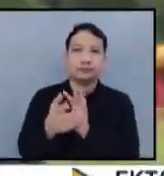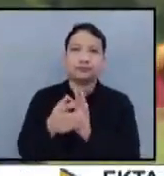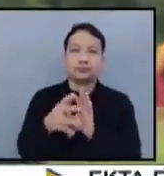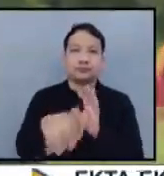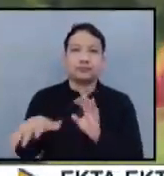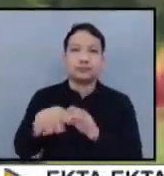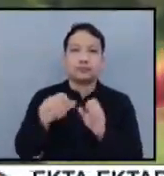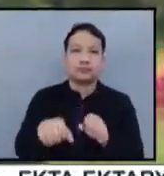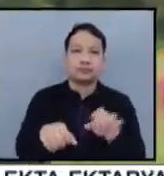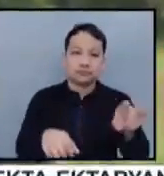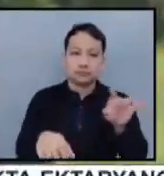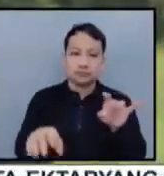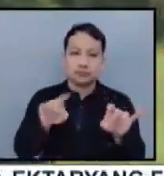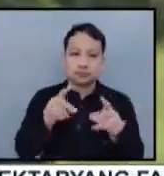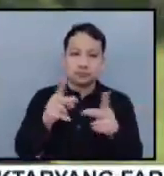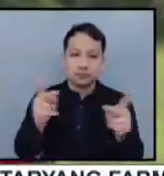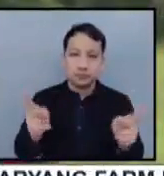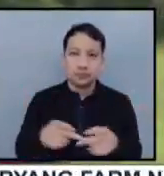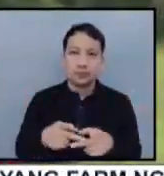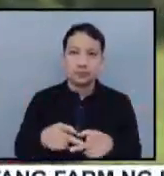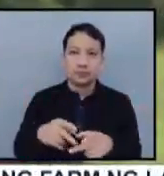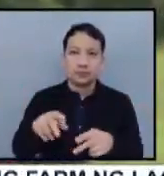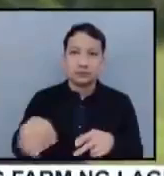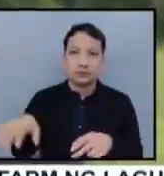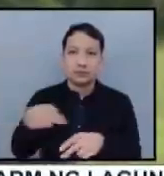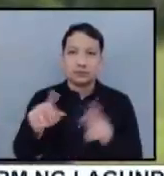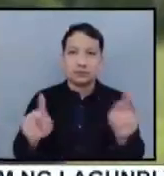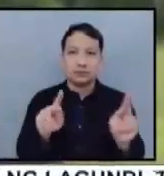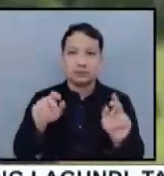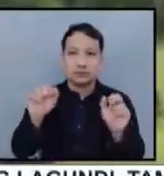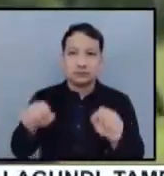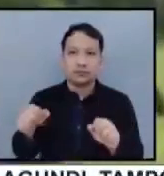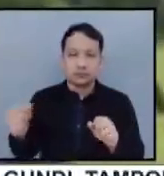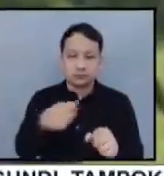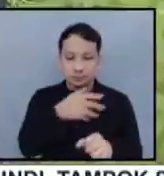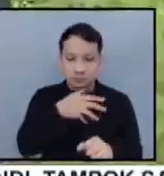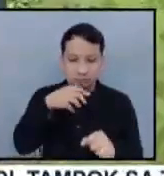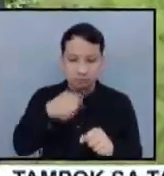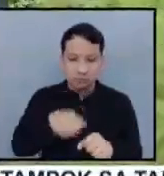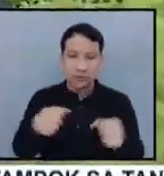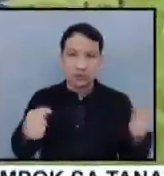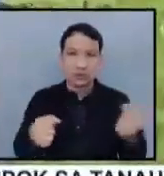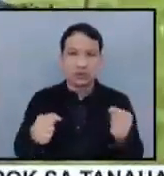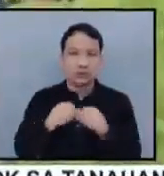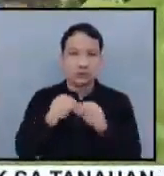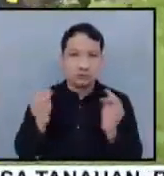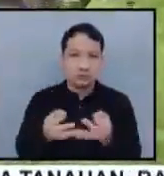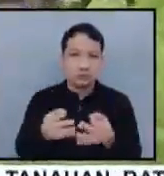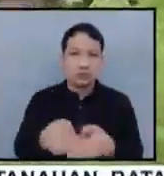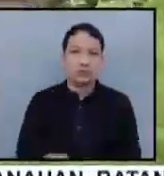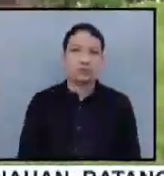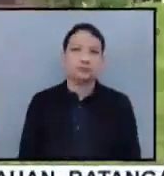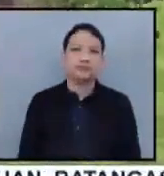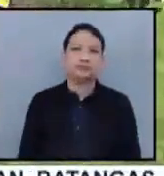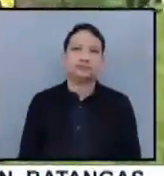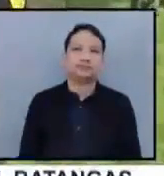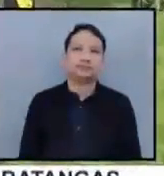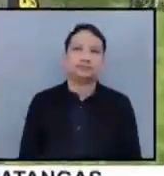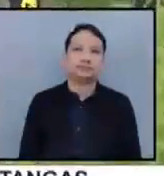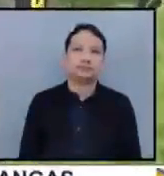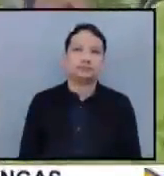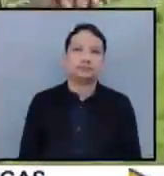ng mga lugar na kung saan andyan lang yung mga possible farmers natin, no, pati yung pamilya nila. Kabilang sa mga magsasakang ito ay si Mang